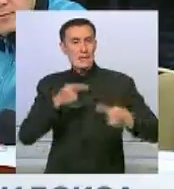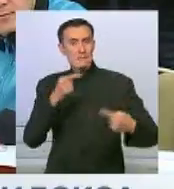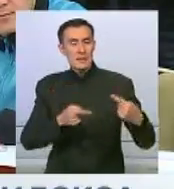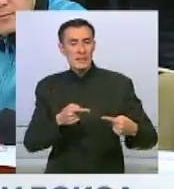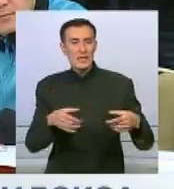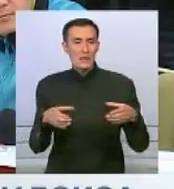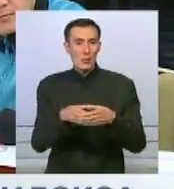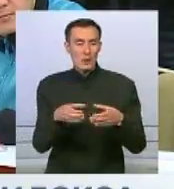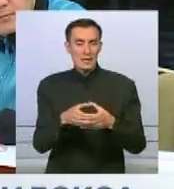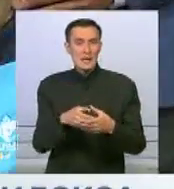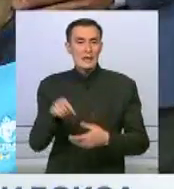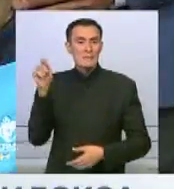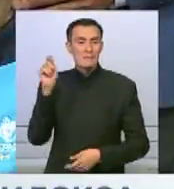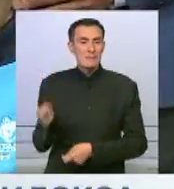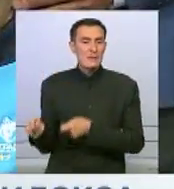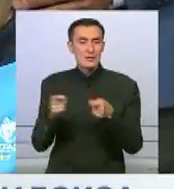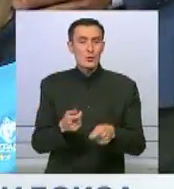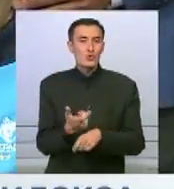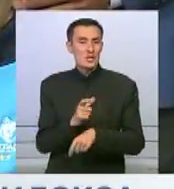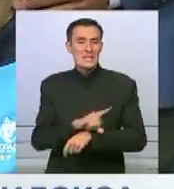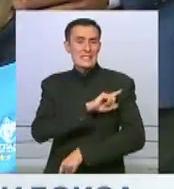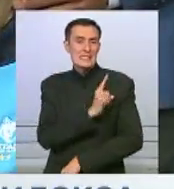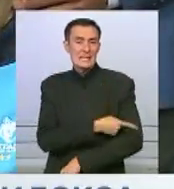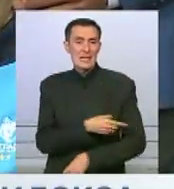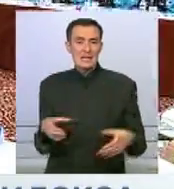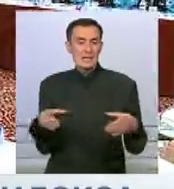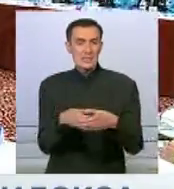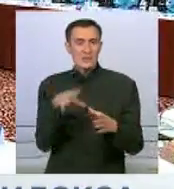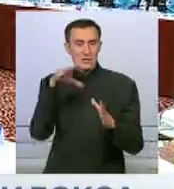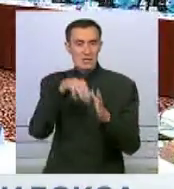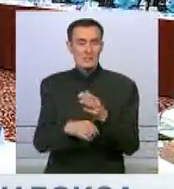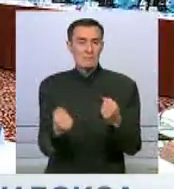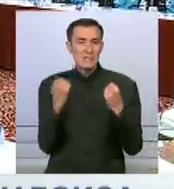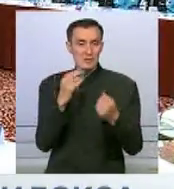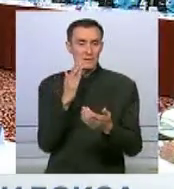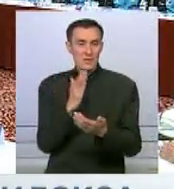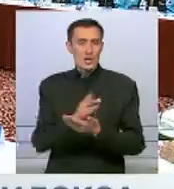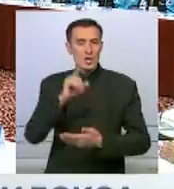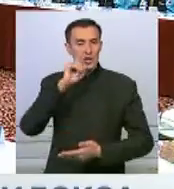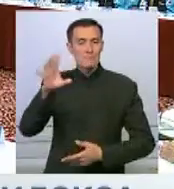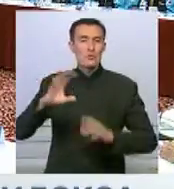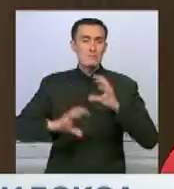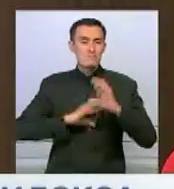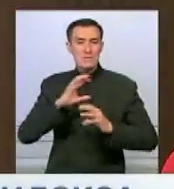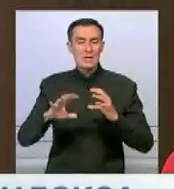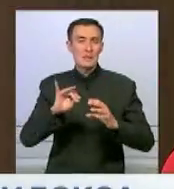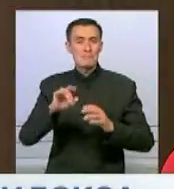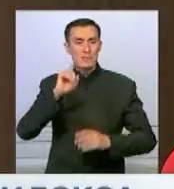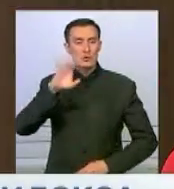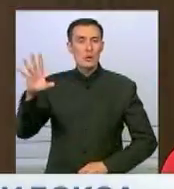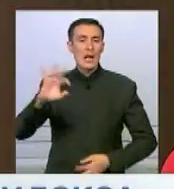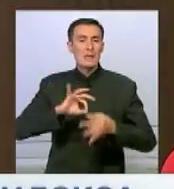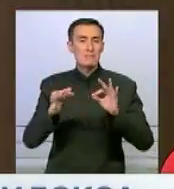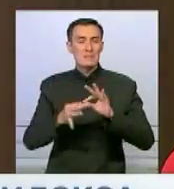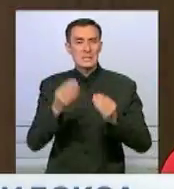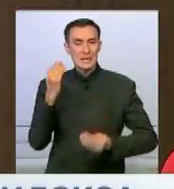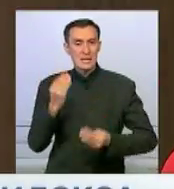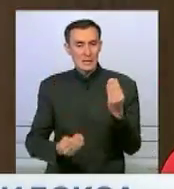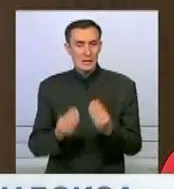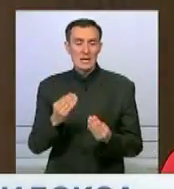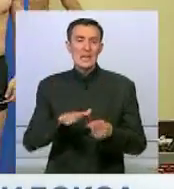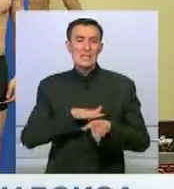Соперники Астана Арлан привезли в столицу довольно-таки сильный состав. Среди их спортсменов чемпионы мира и призеры Олимпийских